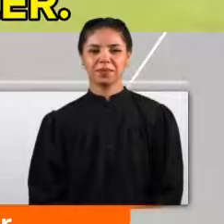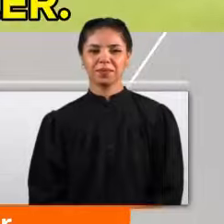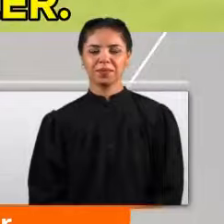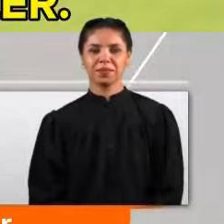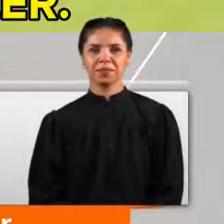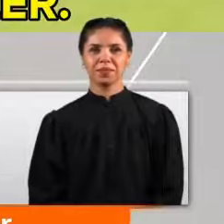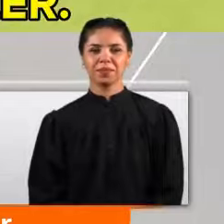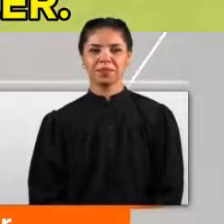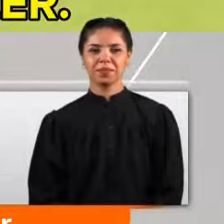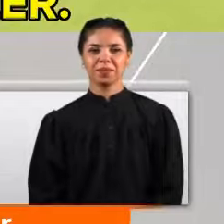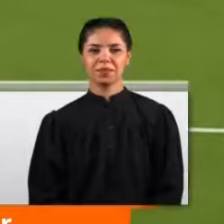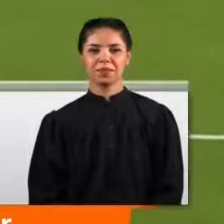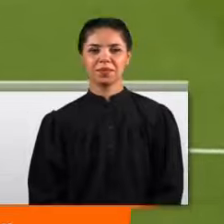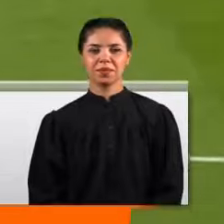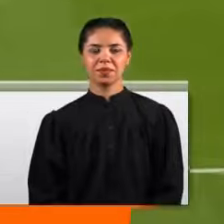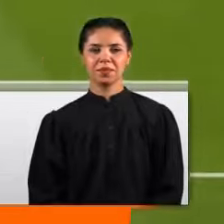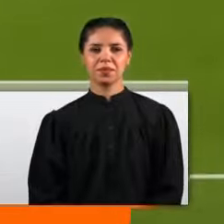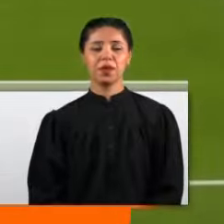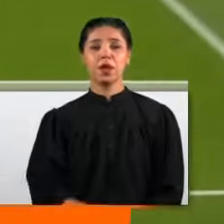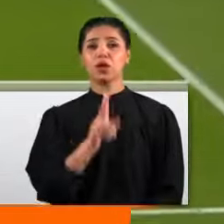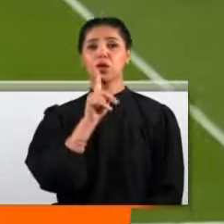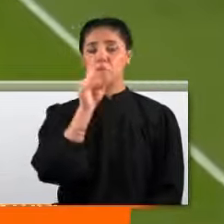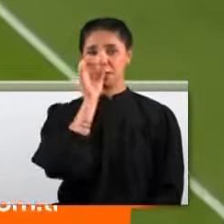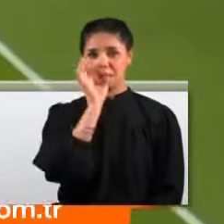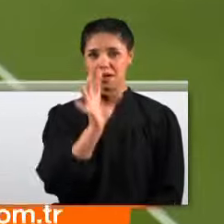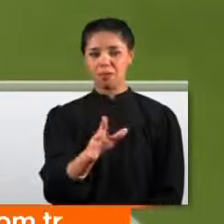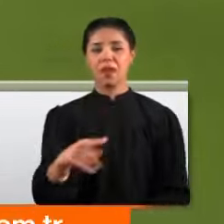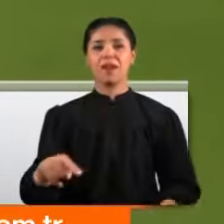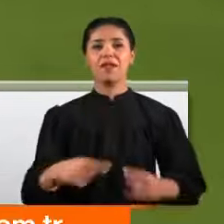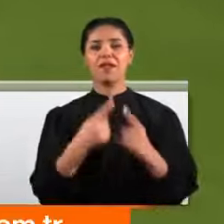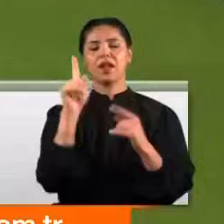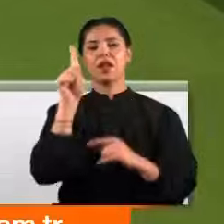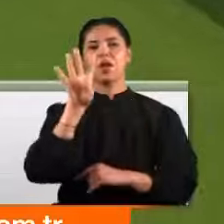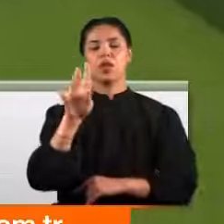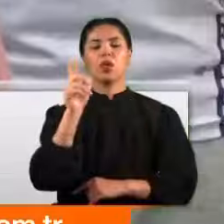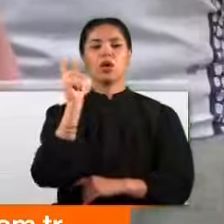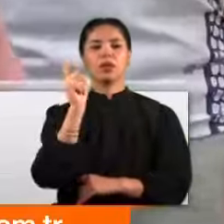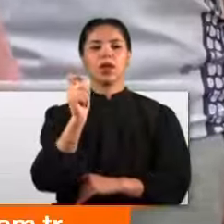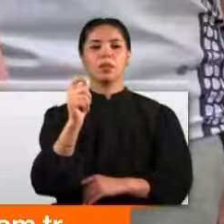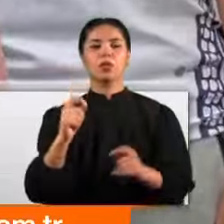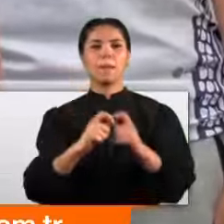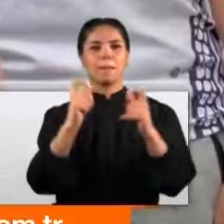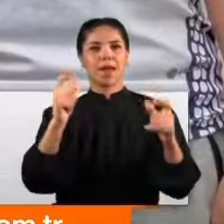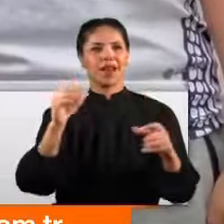İkisi de çok iyiler. Ve son bir not. Final 14 Temmuz'da Berlin'de olacak.